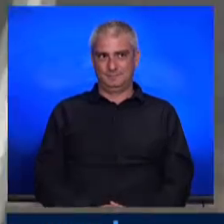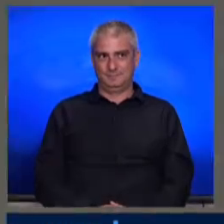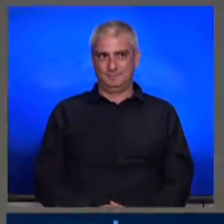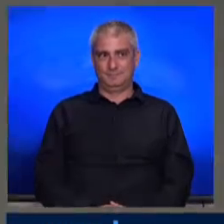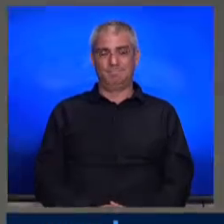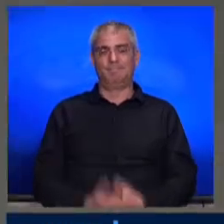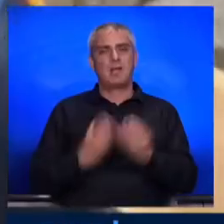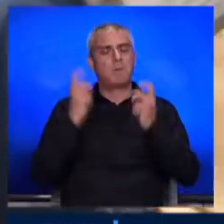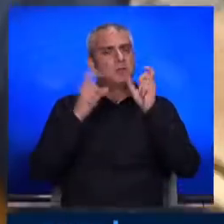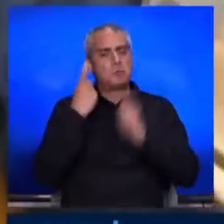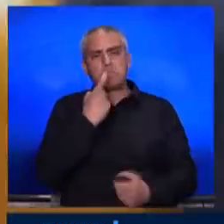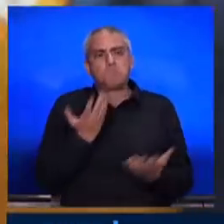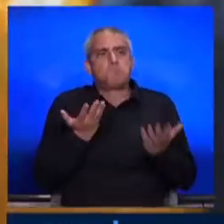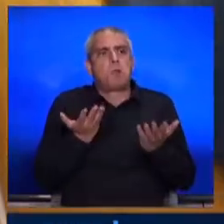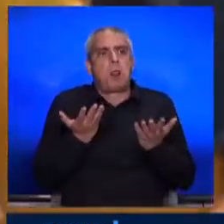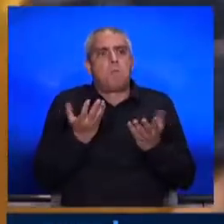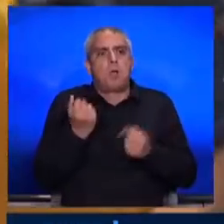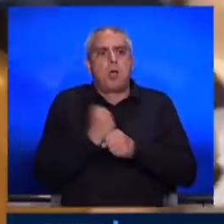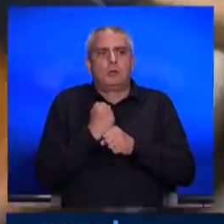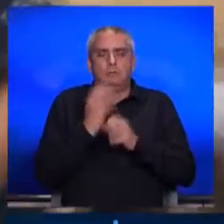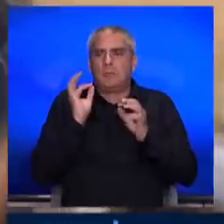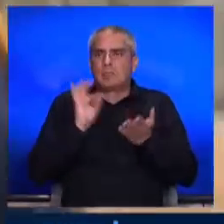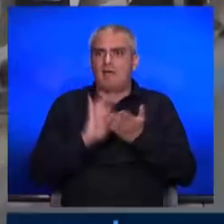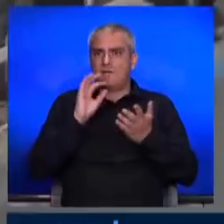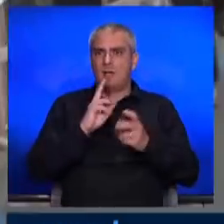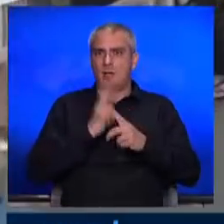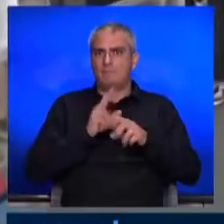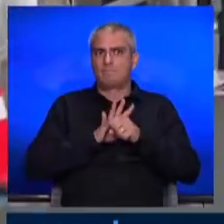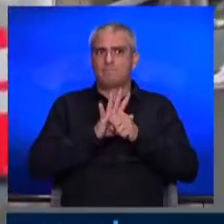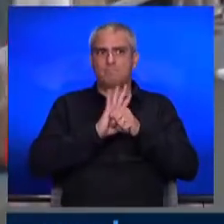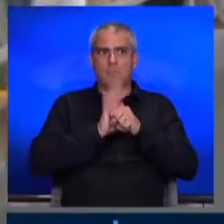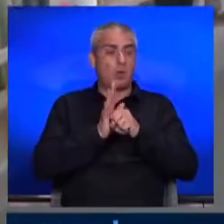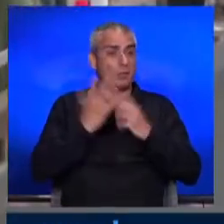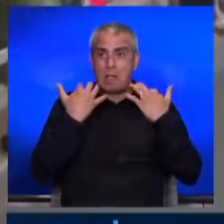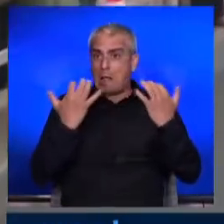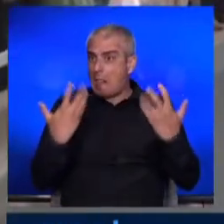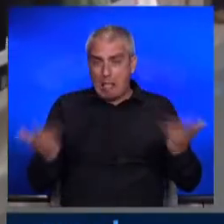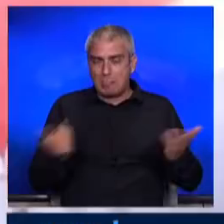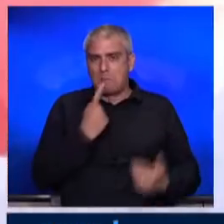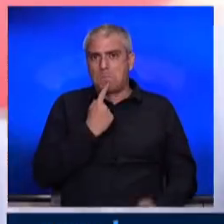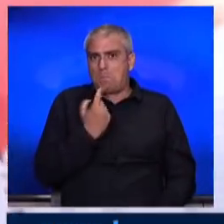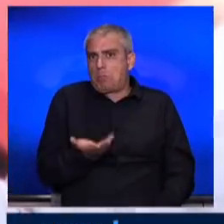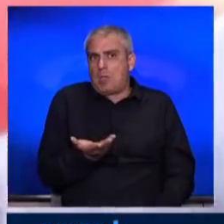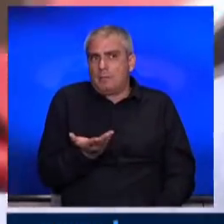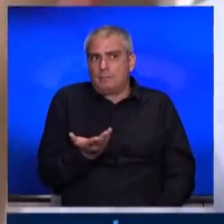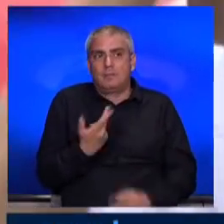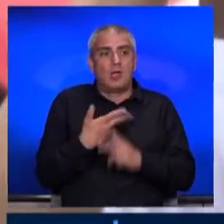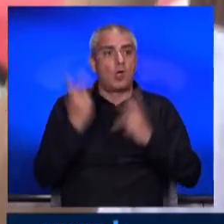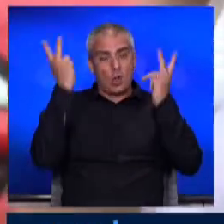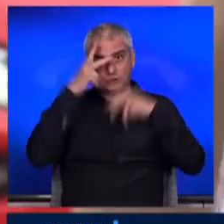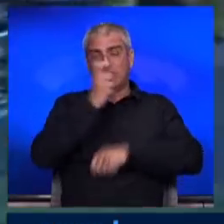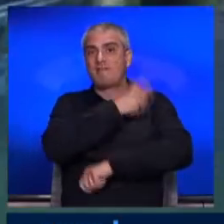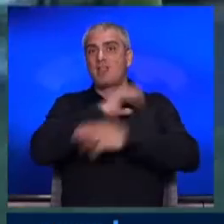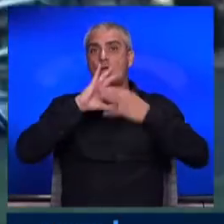רבים תהו ותוהים מדוע המשחקים מתקיימים בימים של מגפה עולמית. ואם אין קהל, מה הטעם בכלל? אז מעבר לחוזה עם הוועד